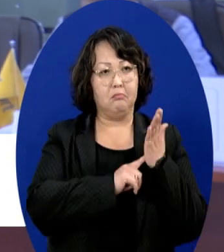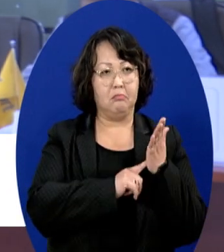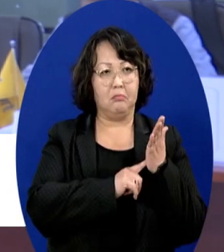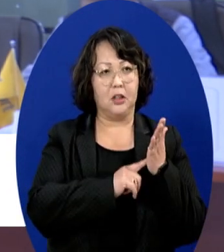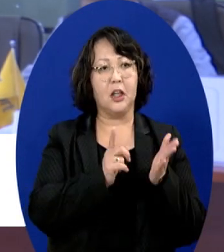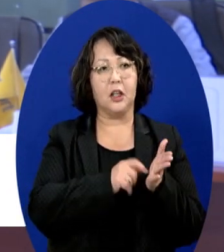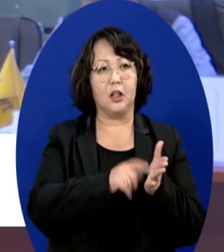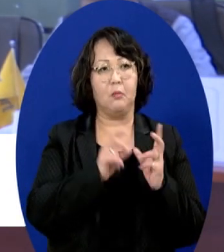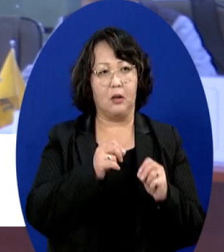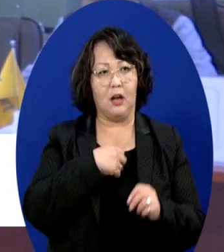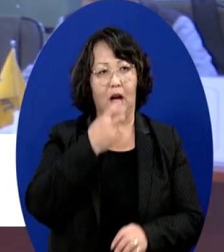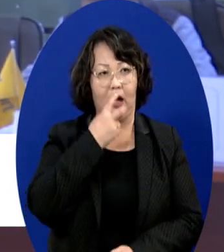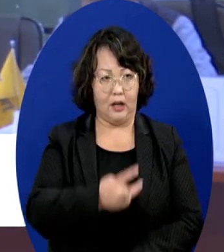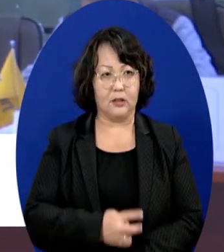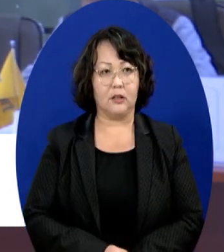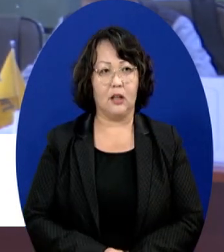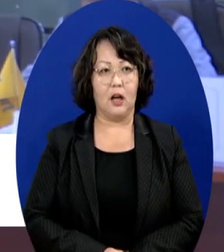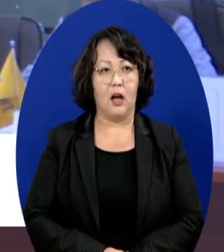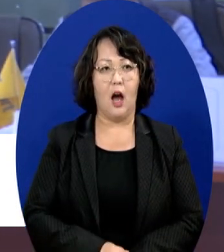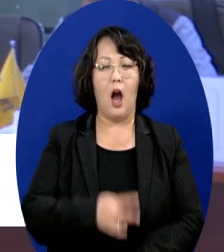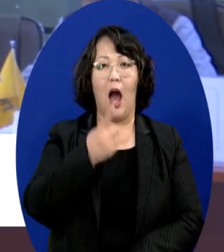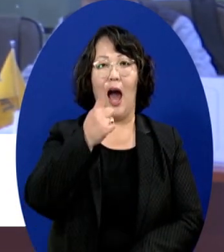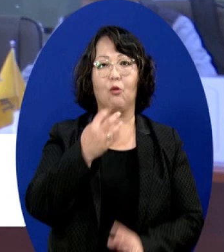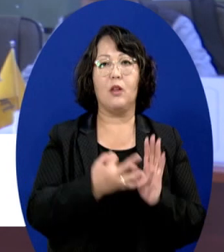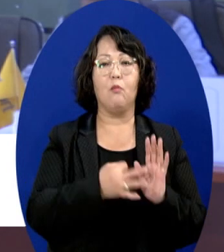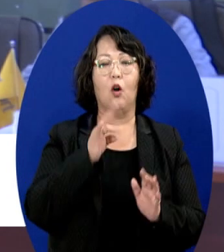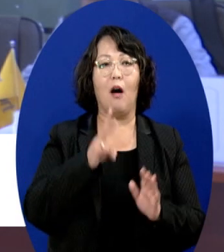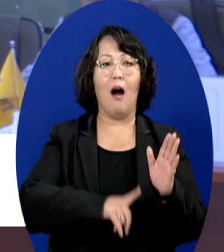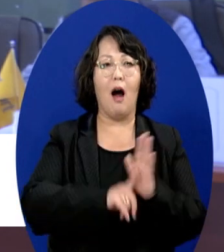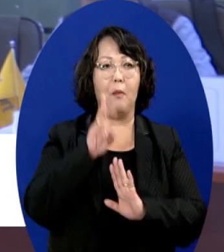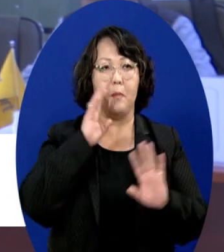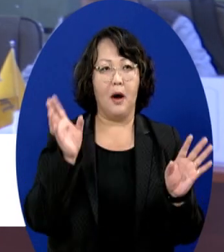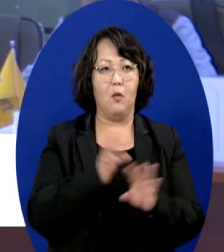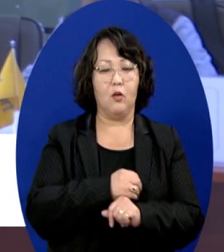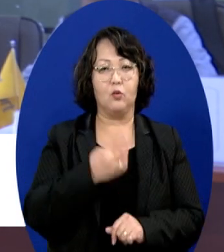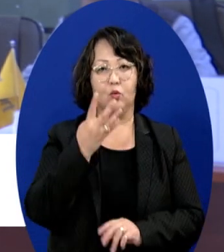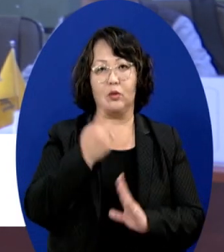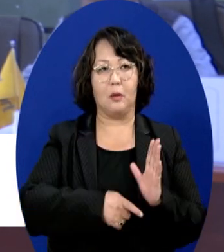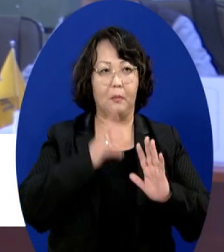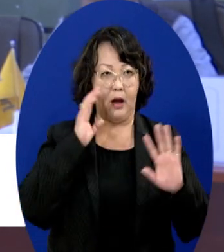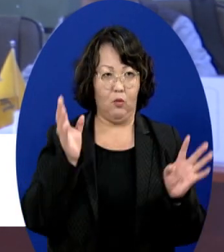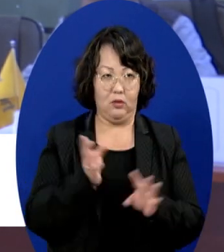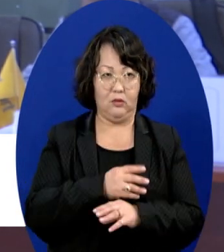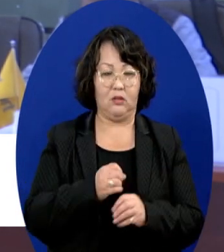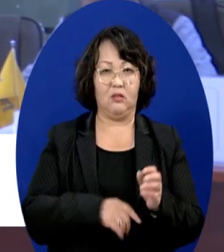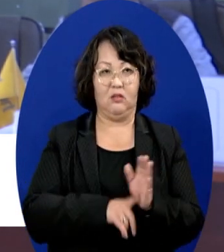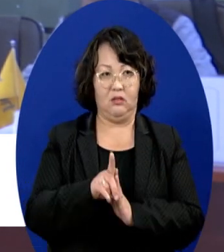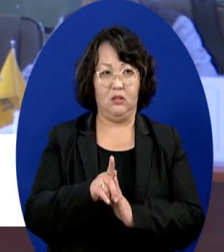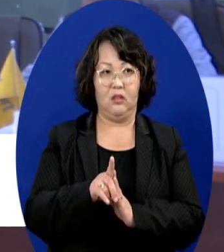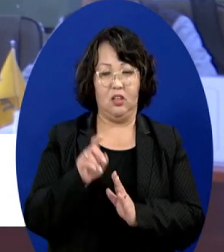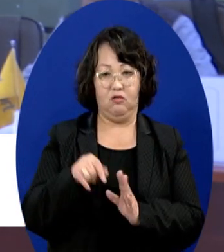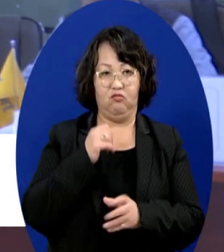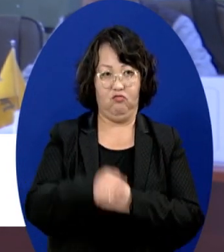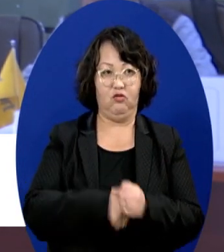нийгмийн хэрэгцээ болоод байгааг харсан л да. 18 онд анх байгуулагдаад 4 сард байгуулагдаад эхлэхэд тэр жилдээ